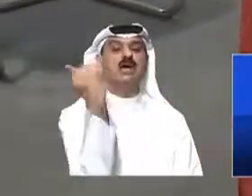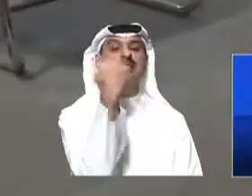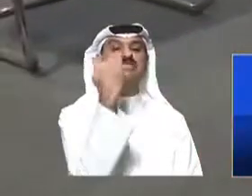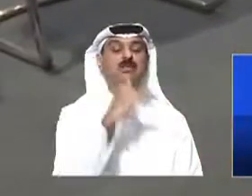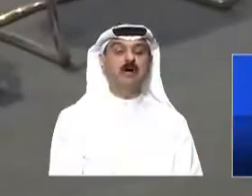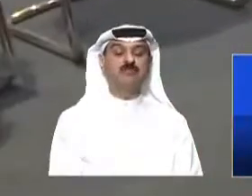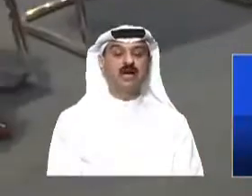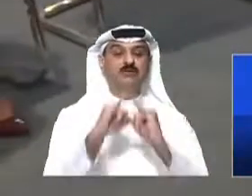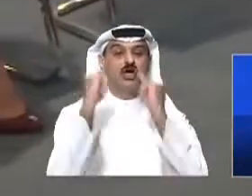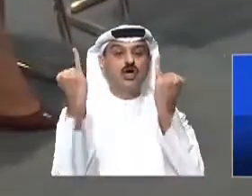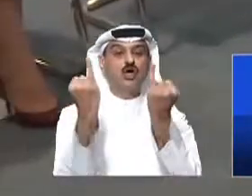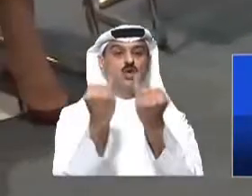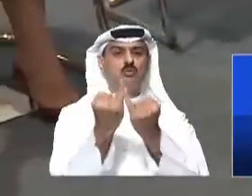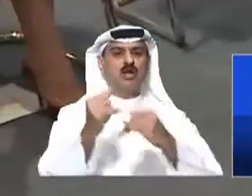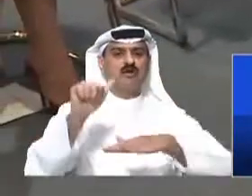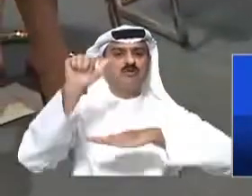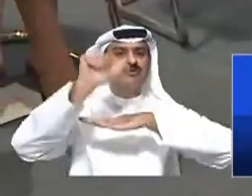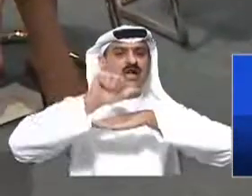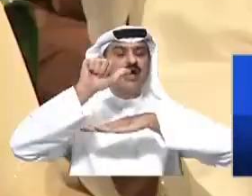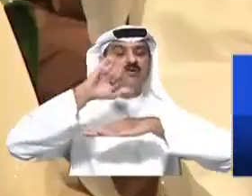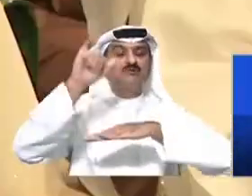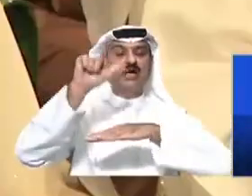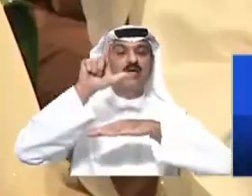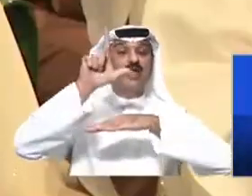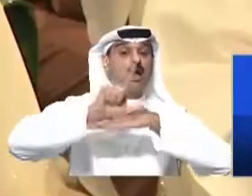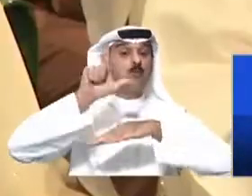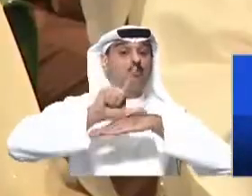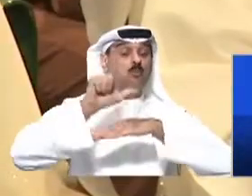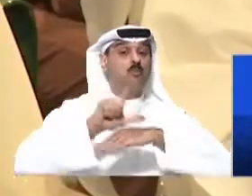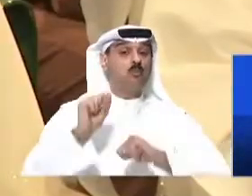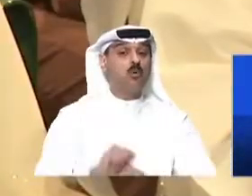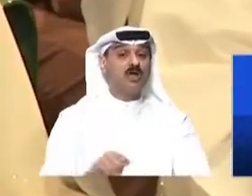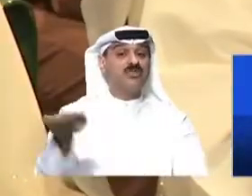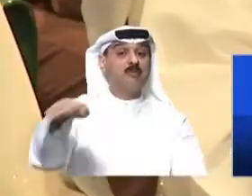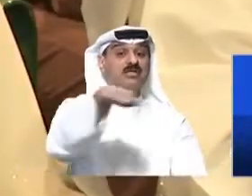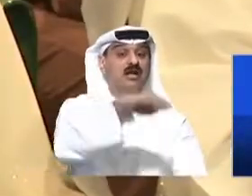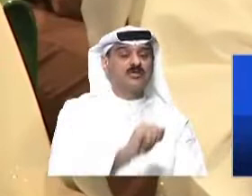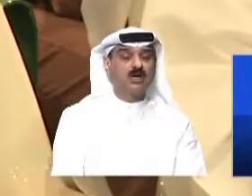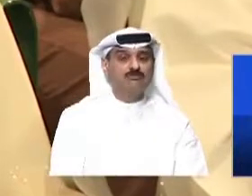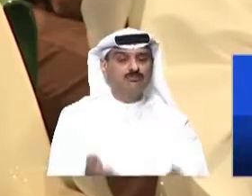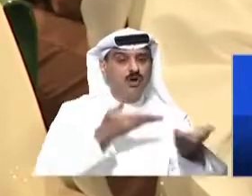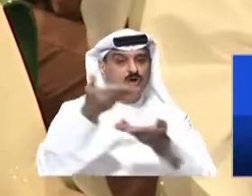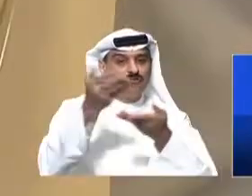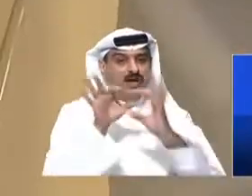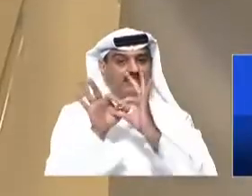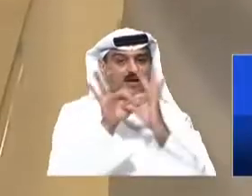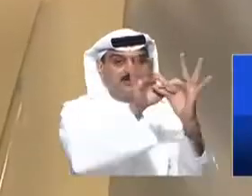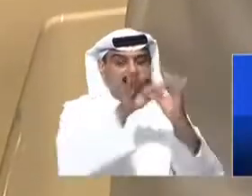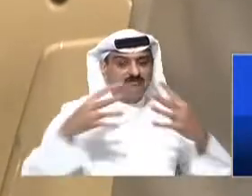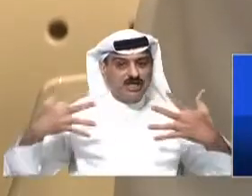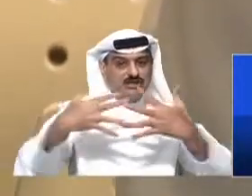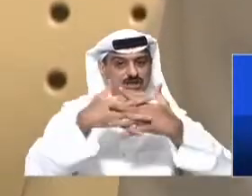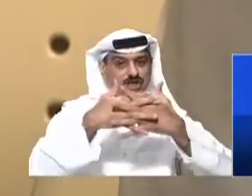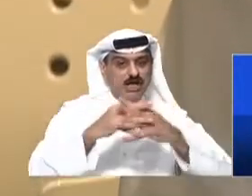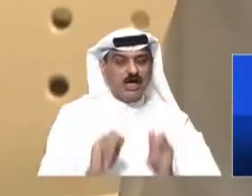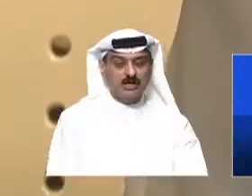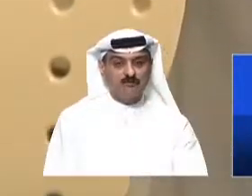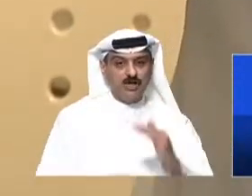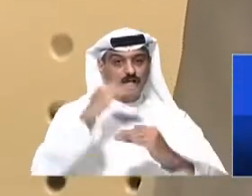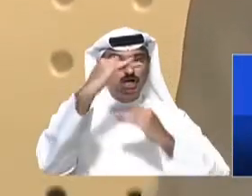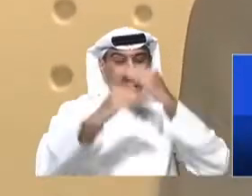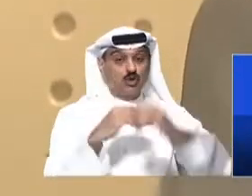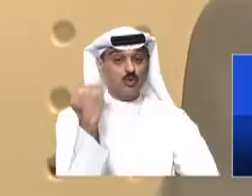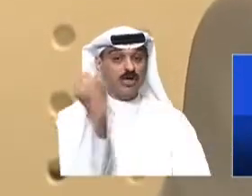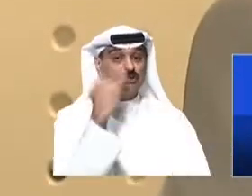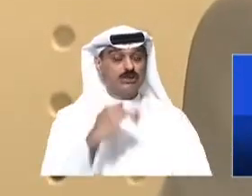منظمة اليونيسف ومنصة فو الشبابية عن توقيع مذكرة تفاهم وإقامة شراكة لرعاية وتطوير المواهب